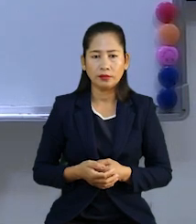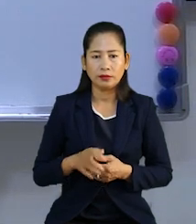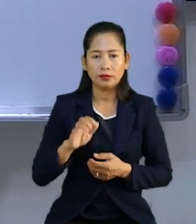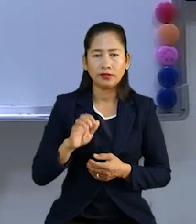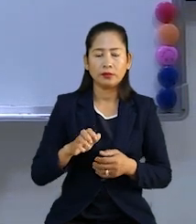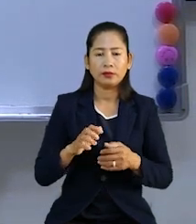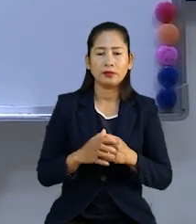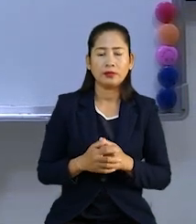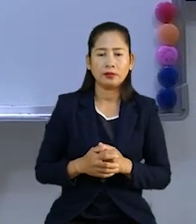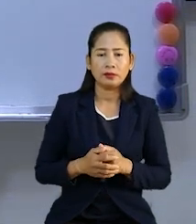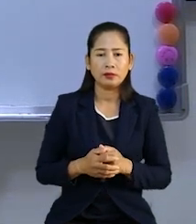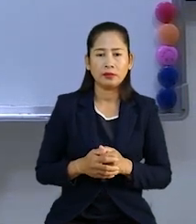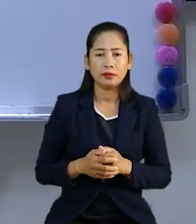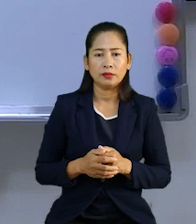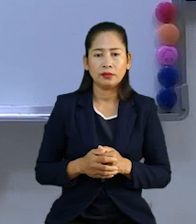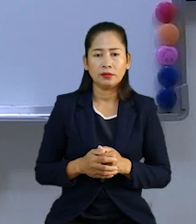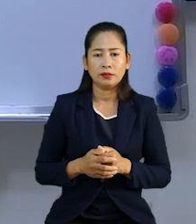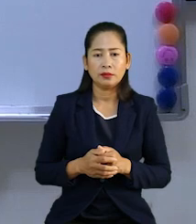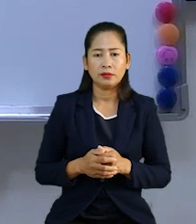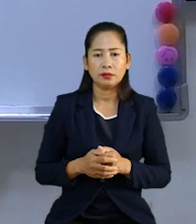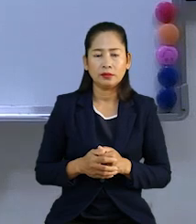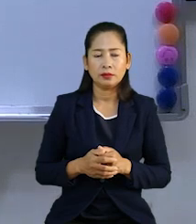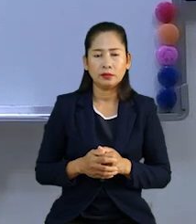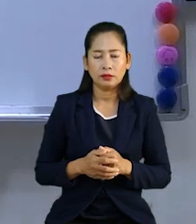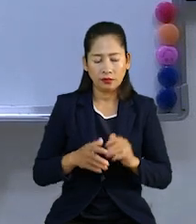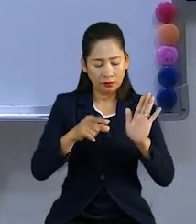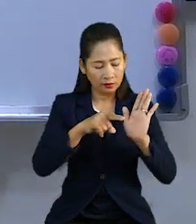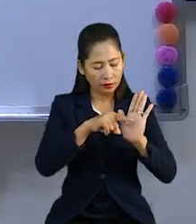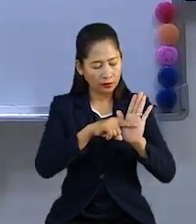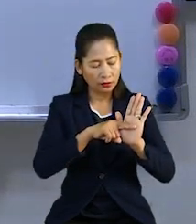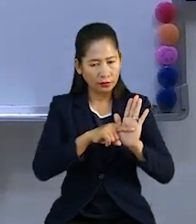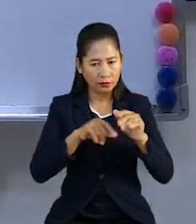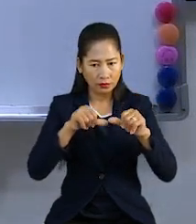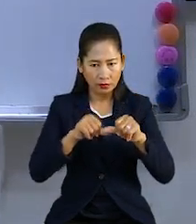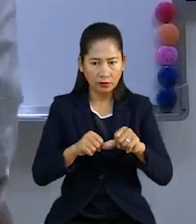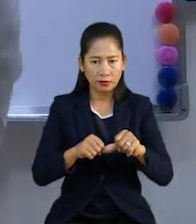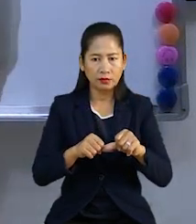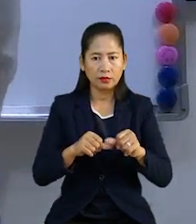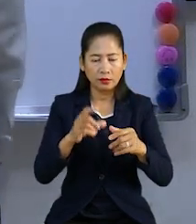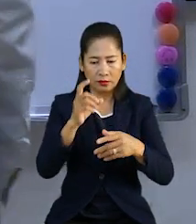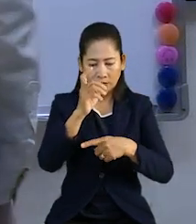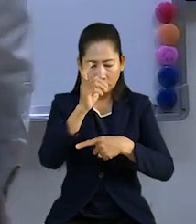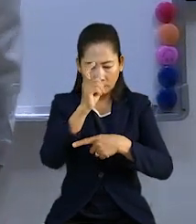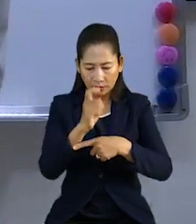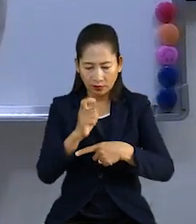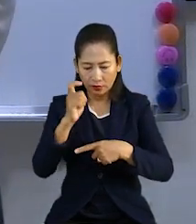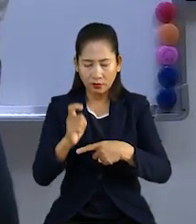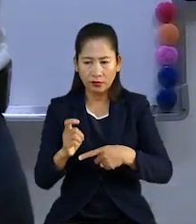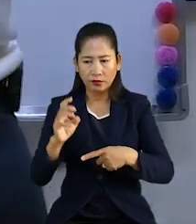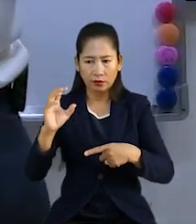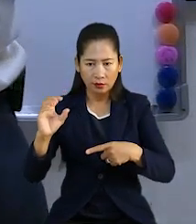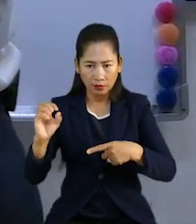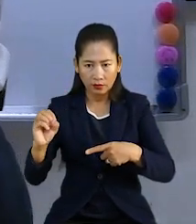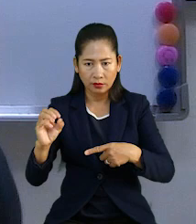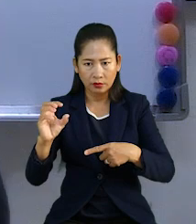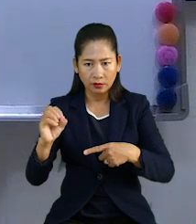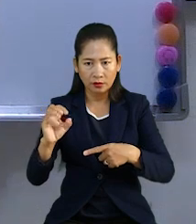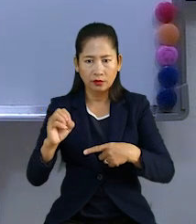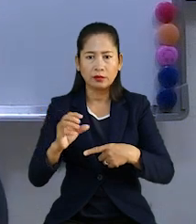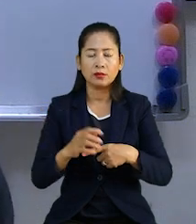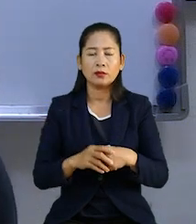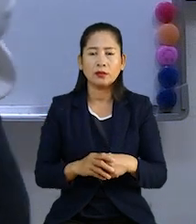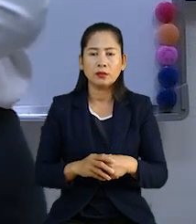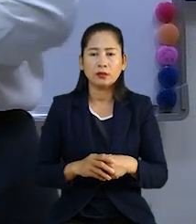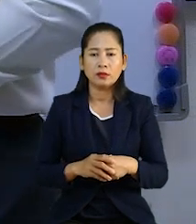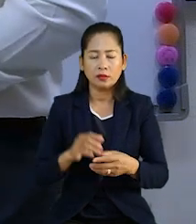Chà. Sao? Chẳng xong đọa bật tỏ tiết. Đói xa tay tung bay ní sạch tay tung rìa chẳng ở tung xong tung đằng ngon